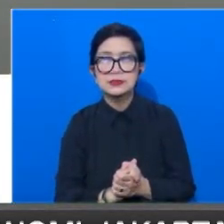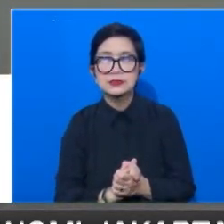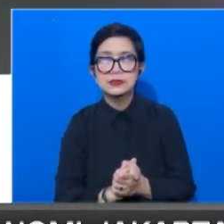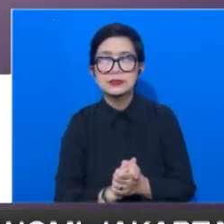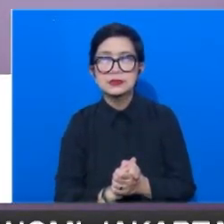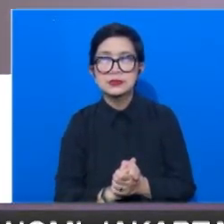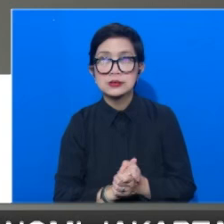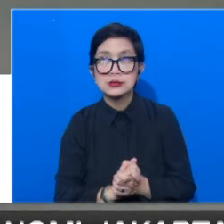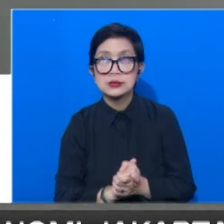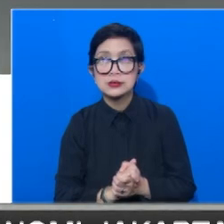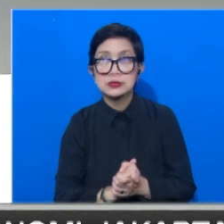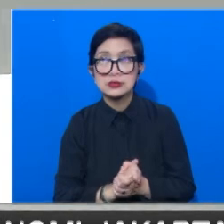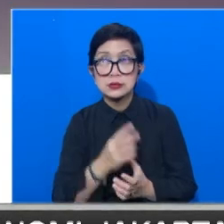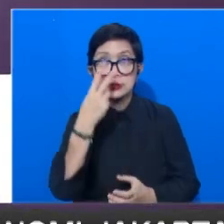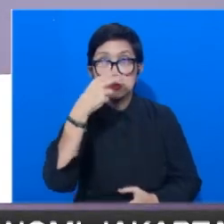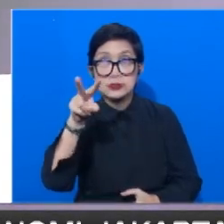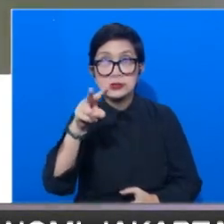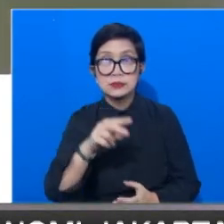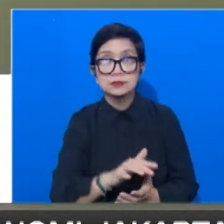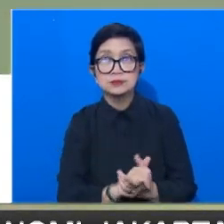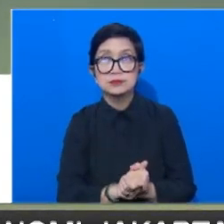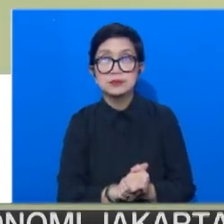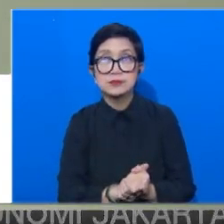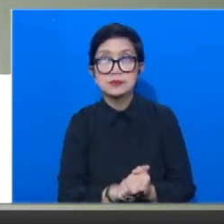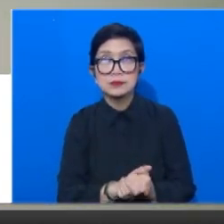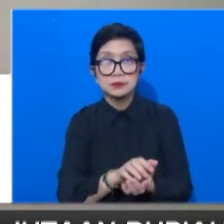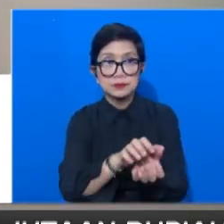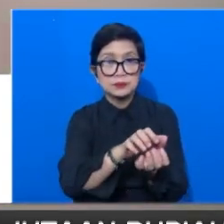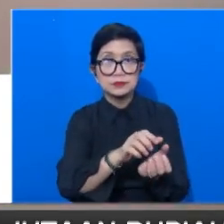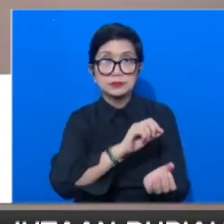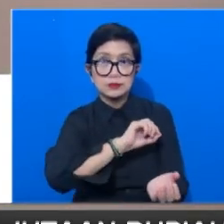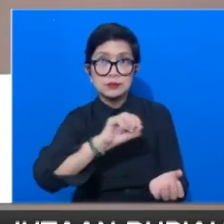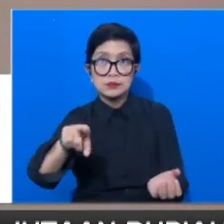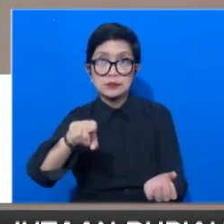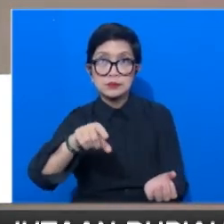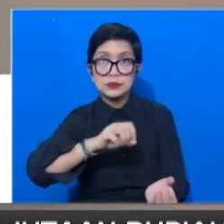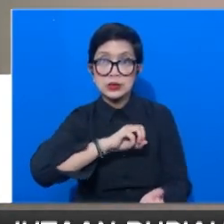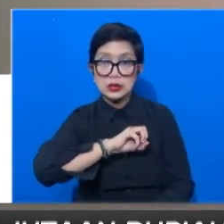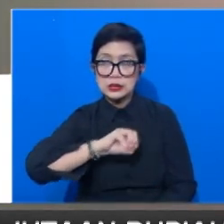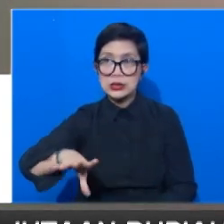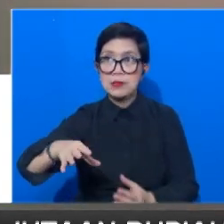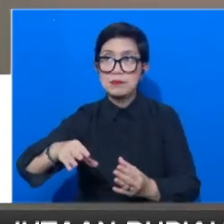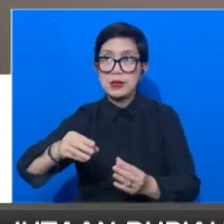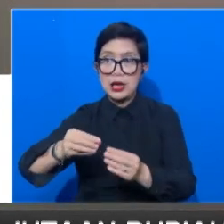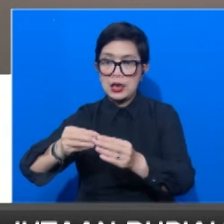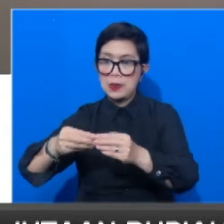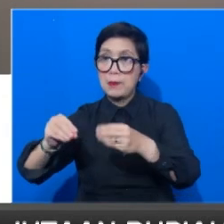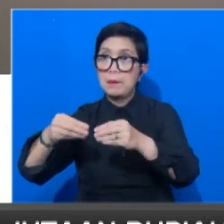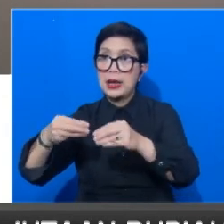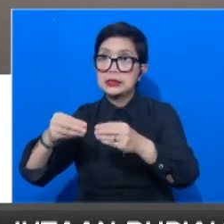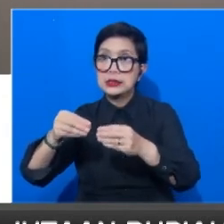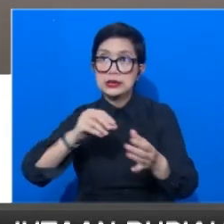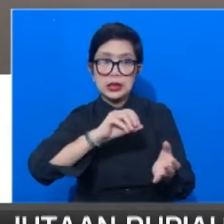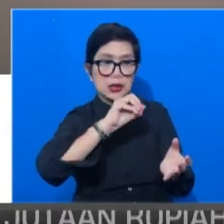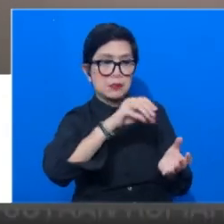Video ulah pengunjung di Taman Safari Indonesia Bogor, Jawa Barat memberi makan kuda Nil sampah yang dibungkus plastik menjadi